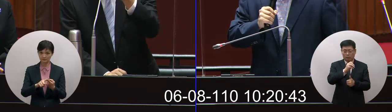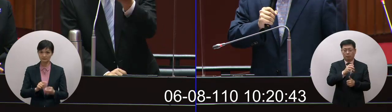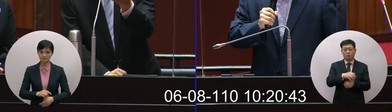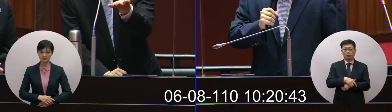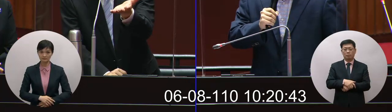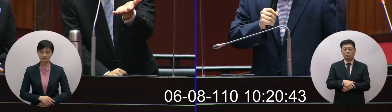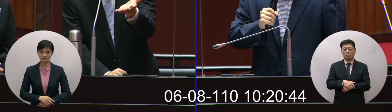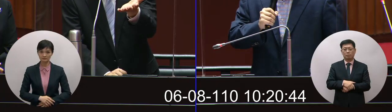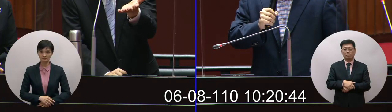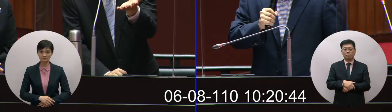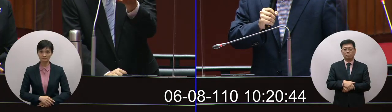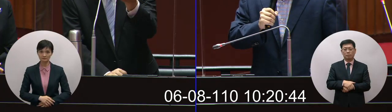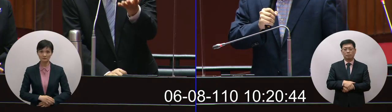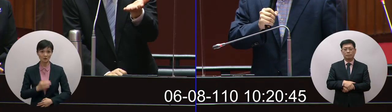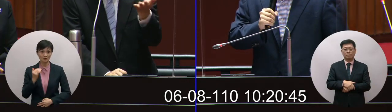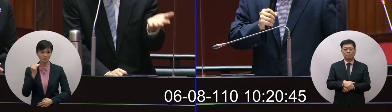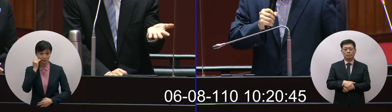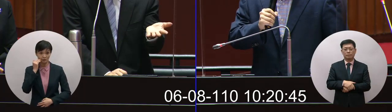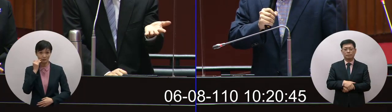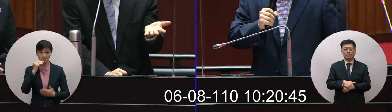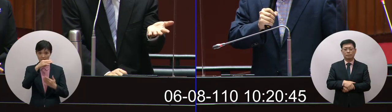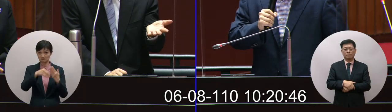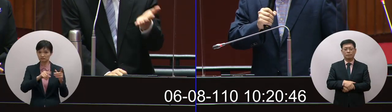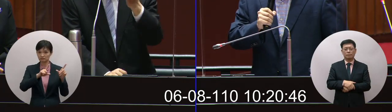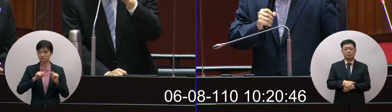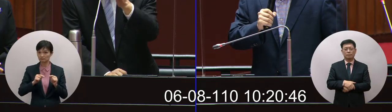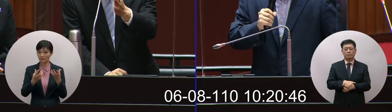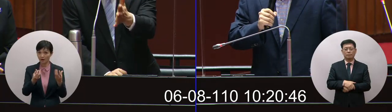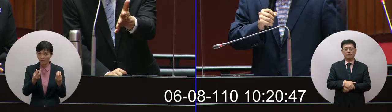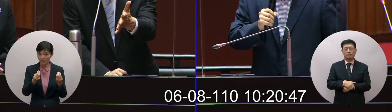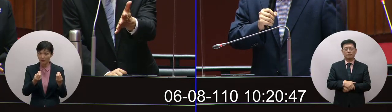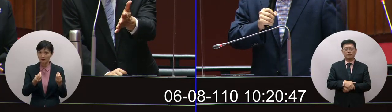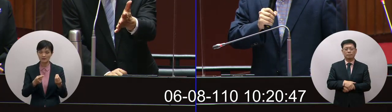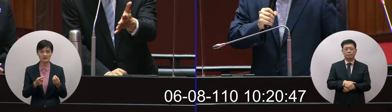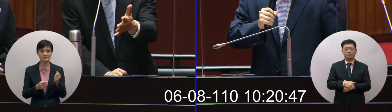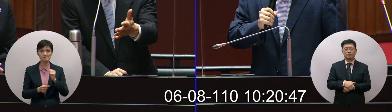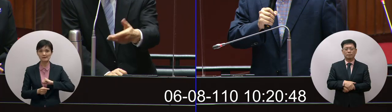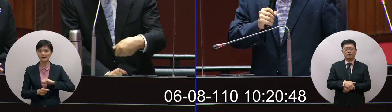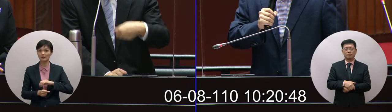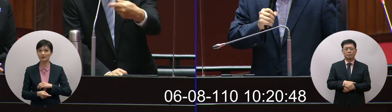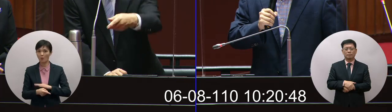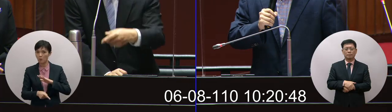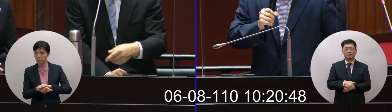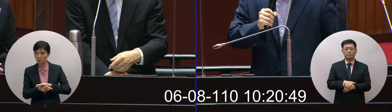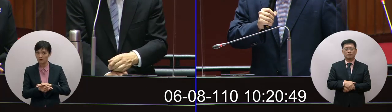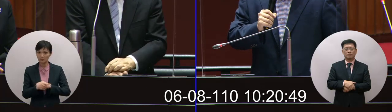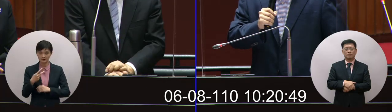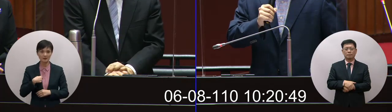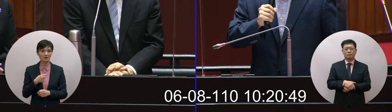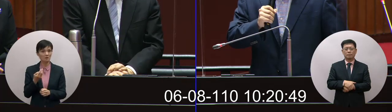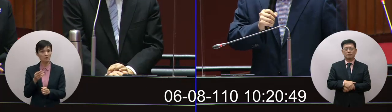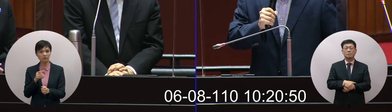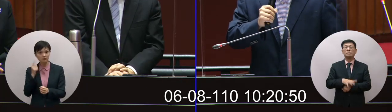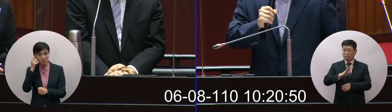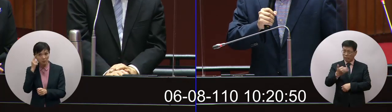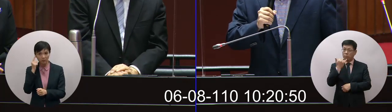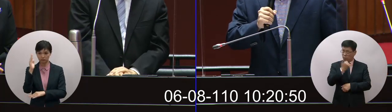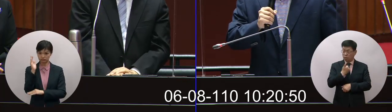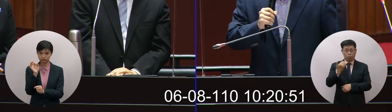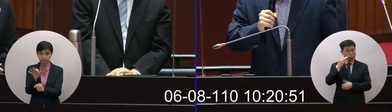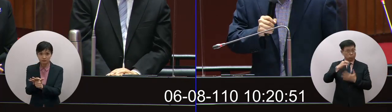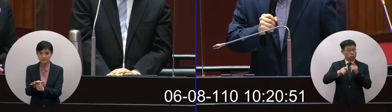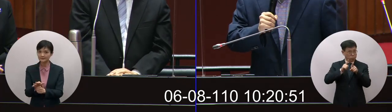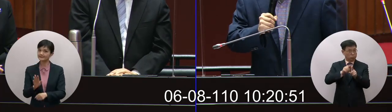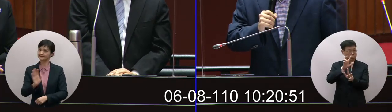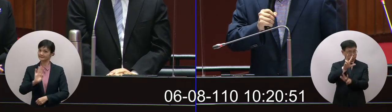啦，不照。不叫指引来，不叫要求来，搁叫我甲纾困。 但是也可能有照这